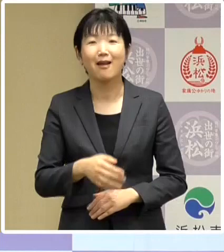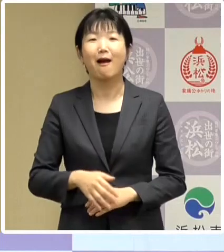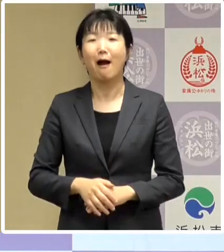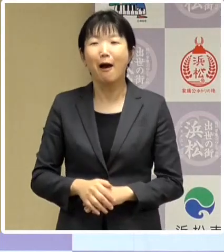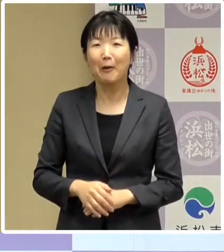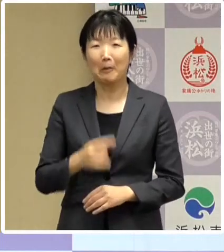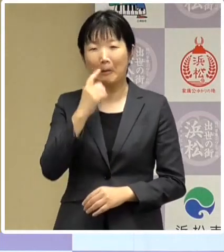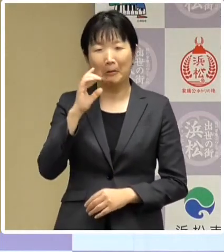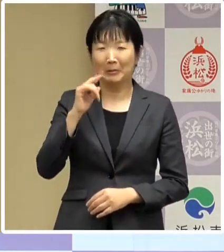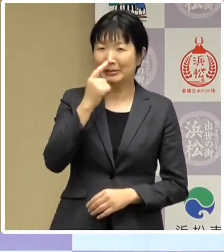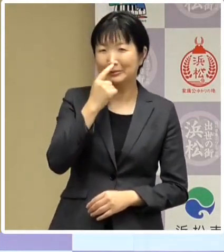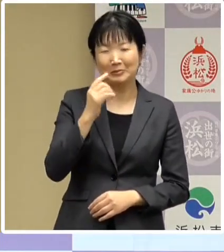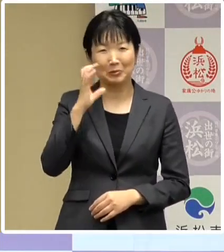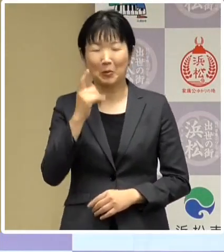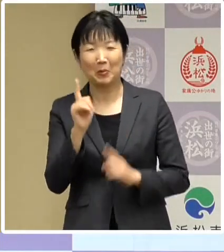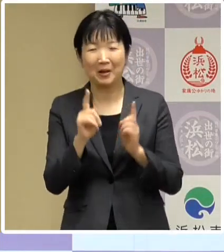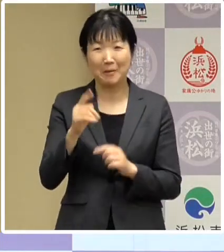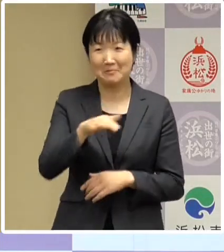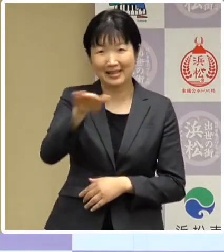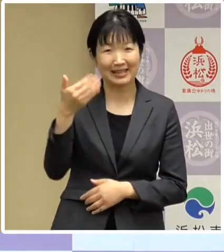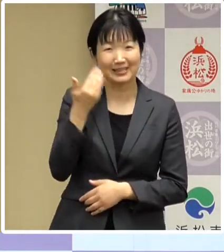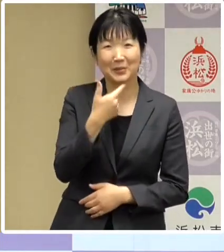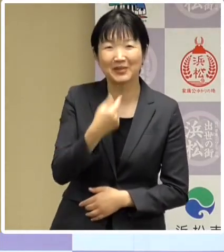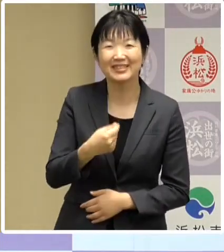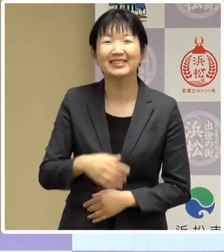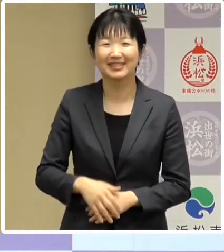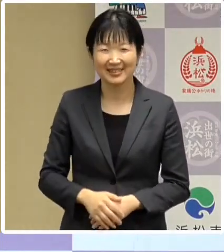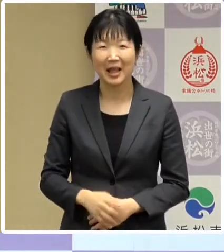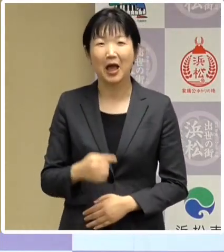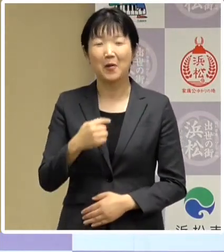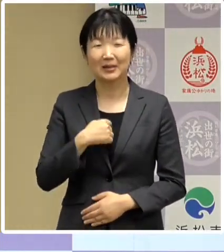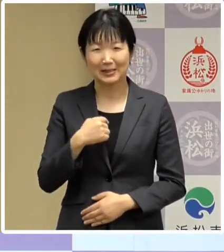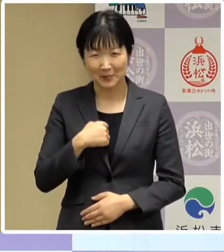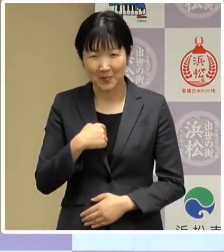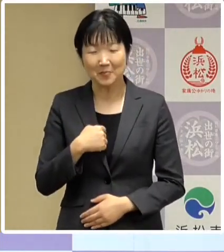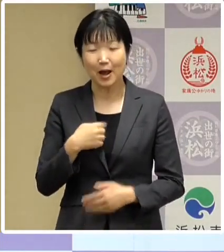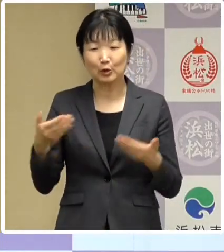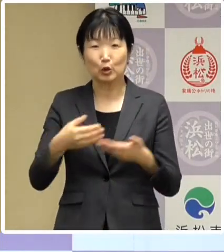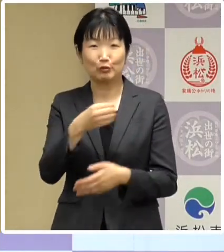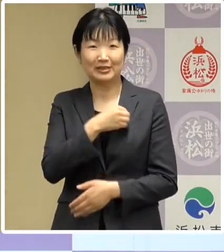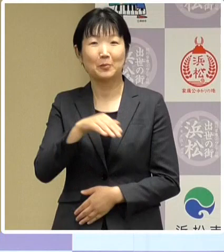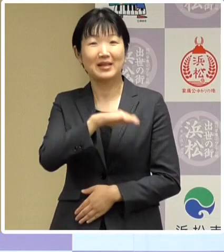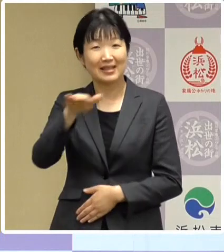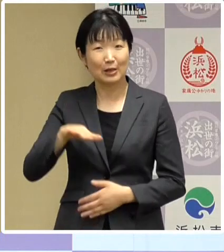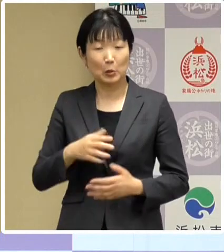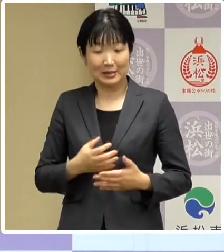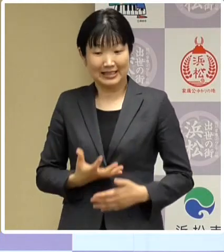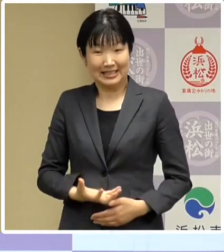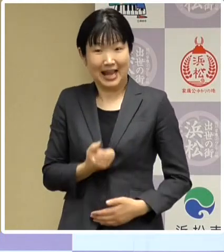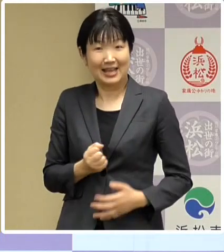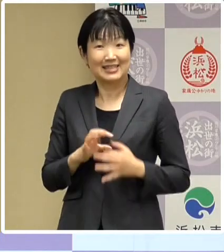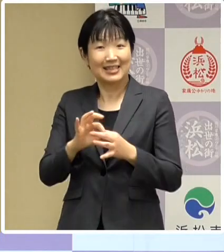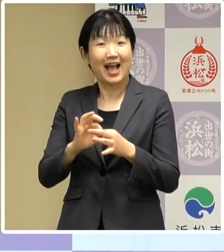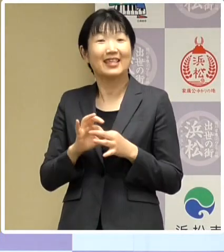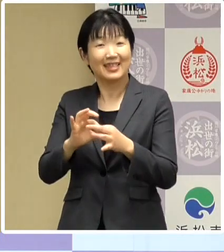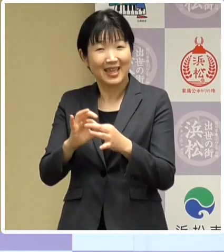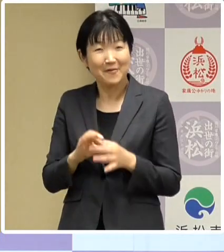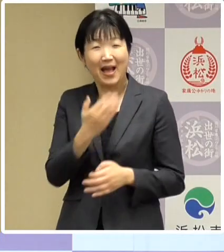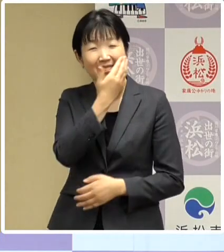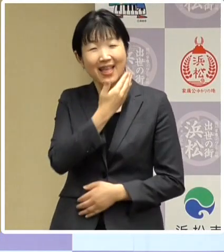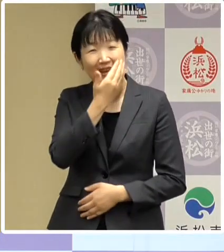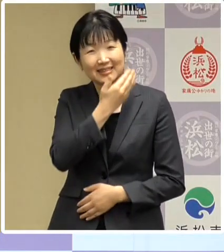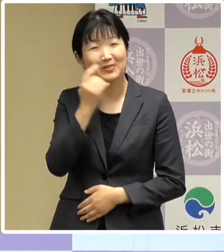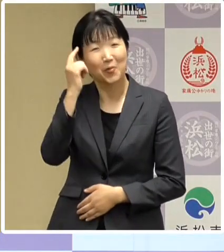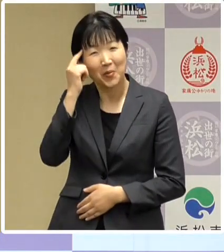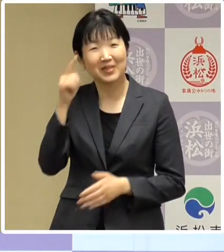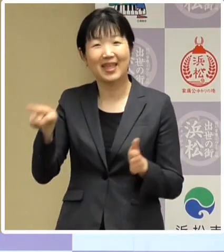皆さんに聞いていいかと思いますけど、まあ、私もやっぱり、まあ、職員の皆さんとの信頼関係では大事にしてきたつもりで